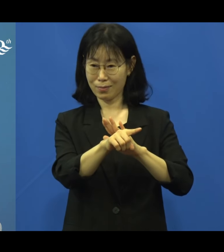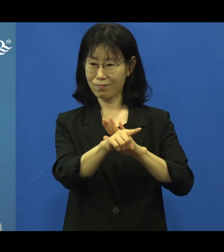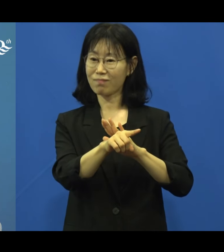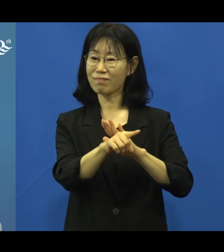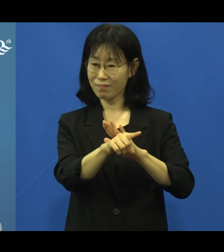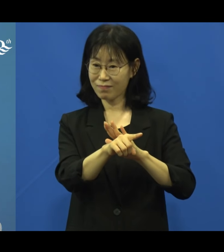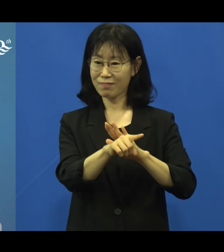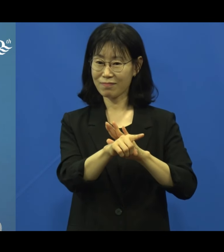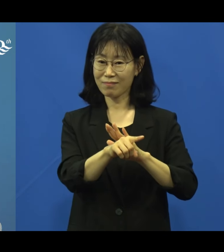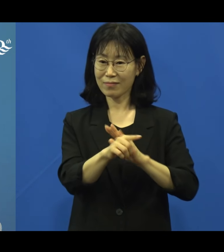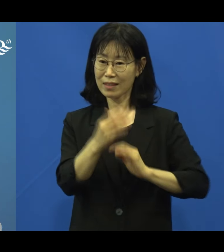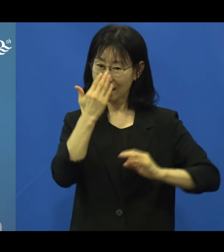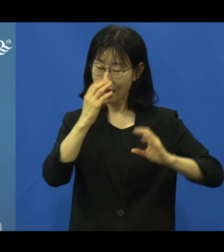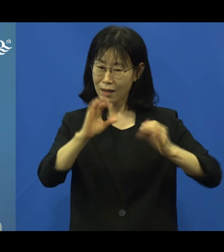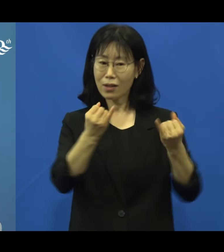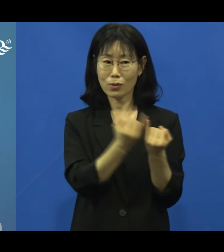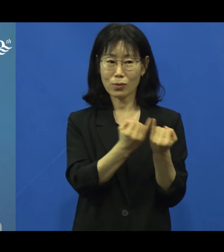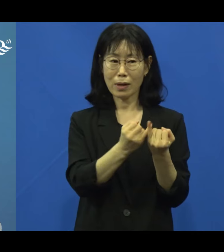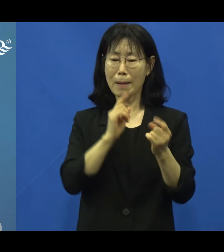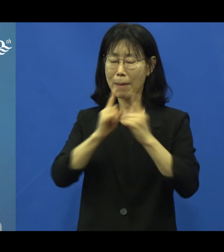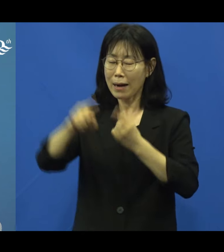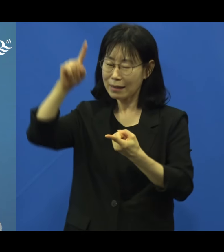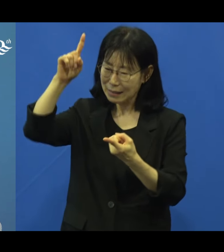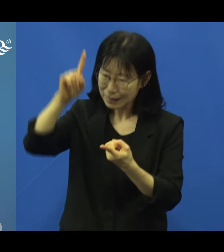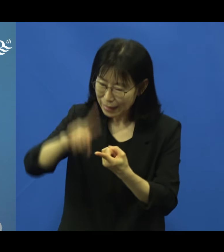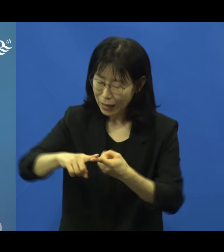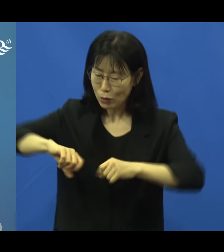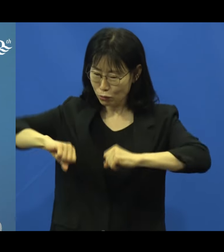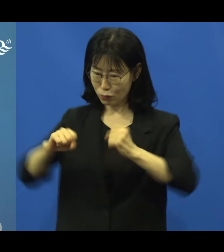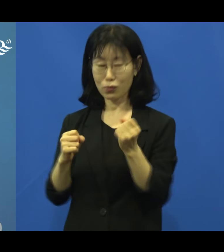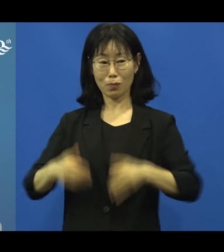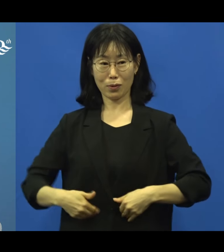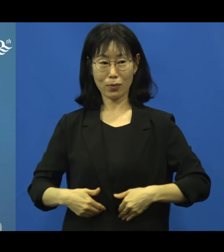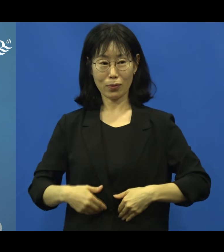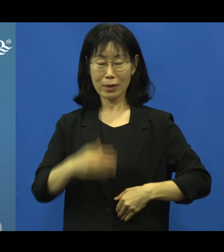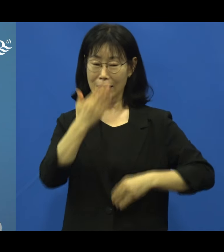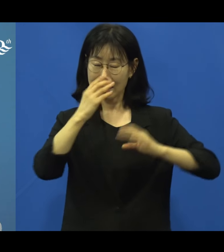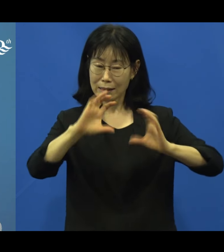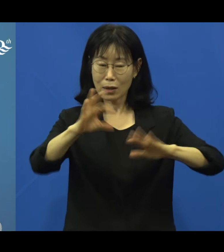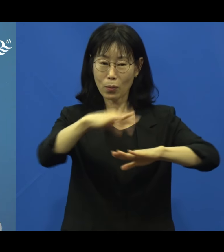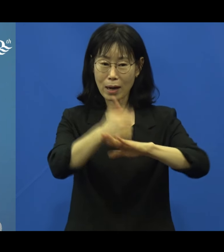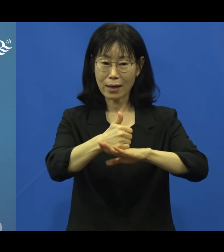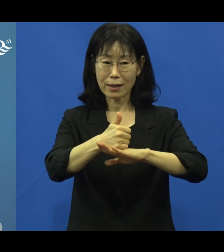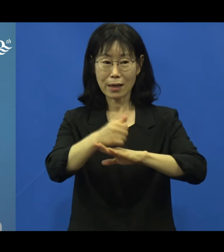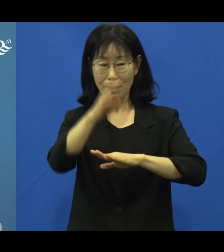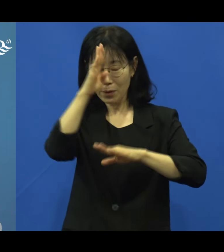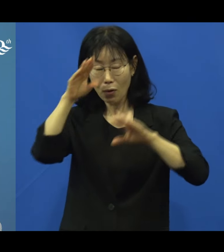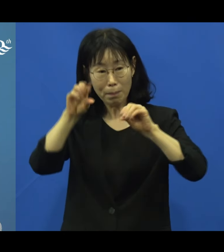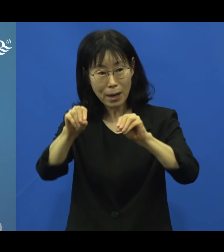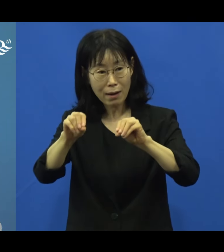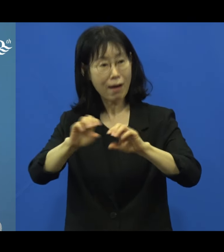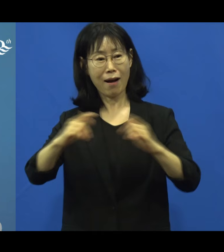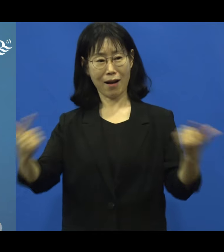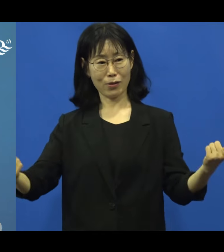여러분, 소녀가 알려준 대로 가야 돼요. 소녀가 제대로 알려준 거죠. 이스라엘 왕이 고쳐주는 게 아니고 선지자를 찾아가라는 거예요.